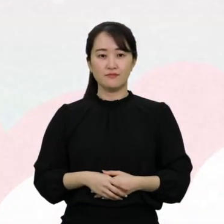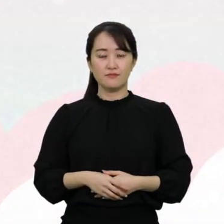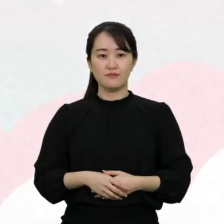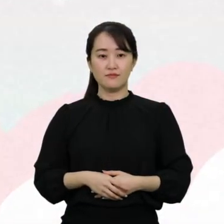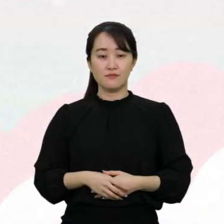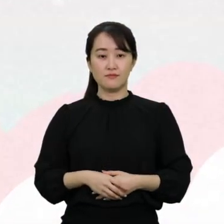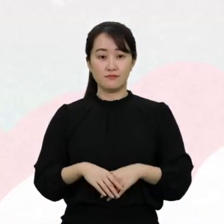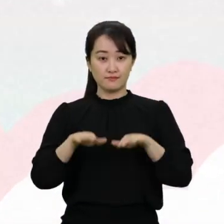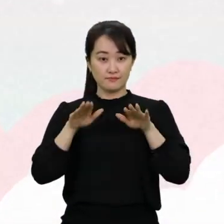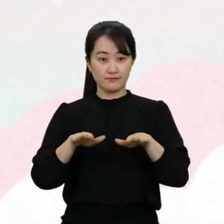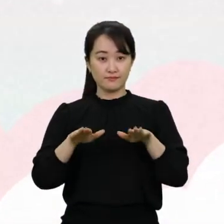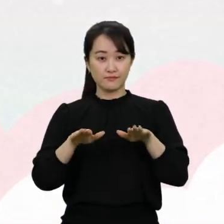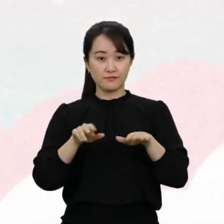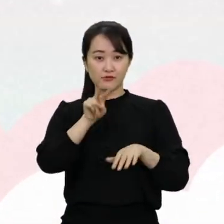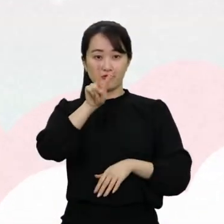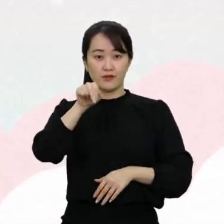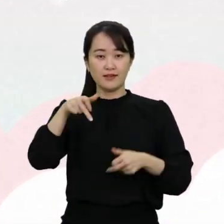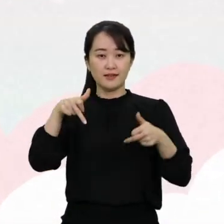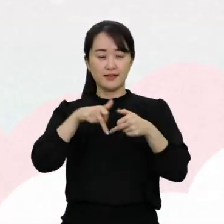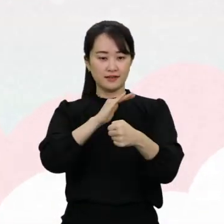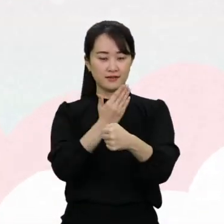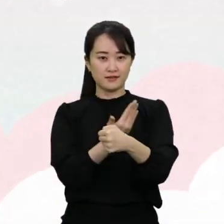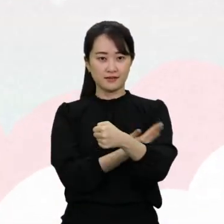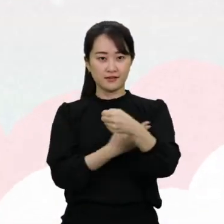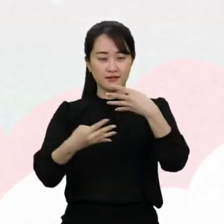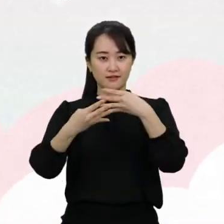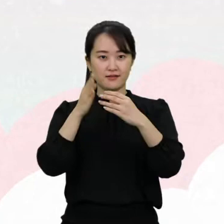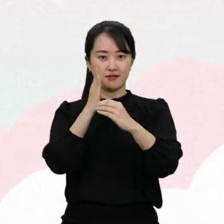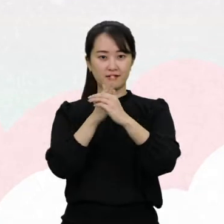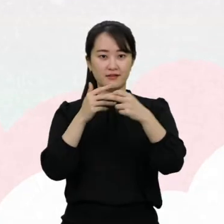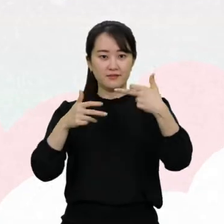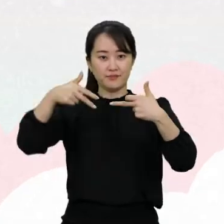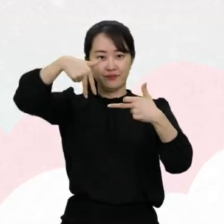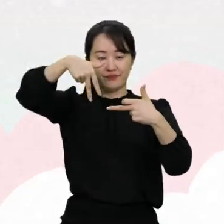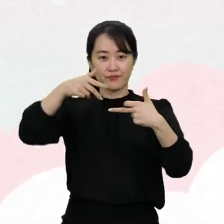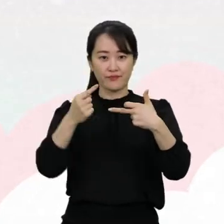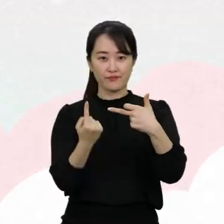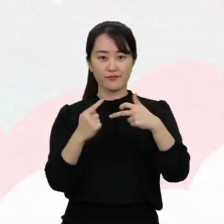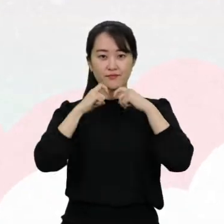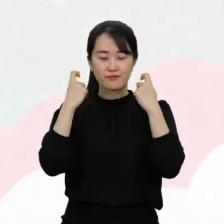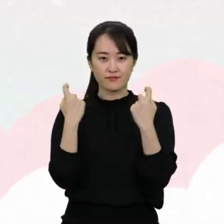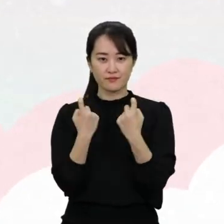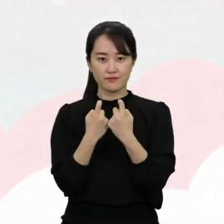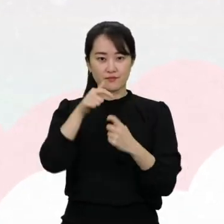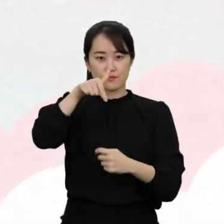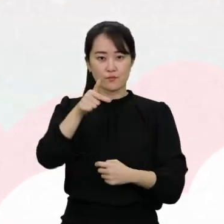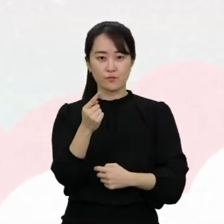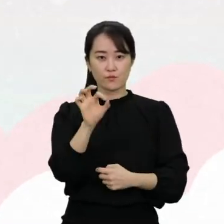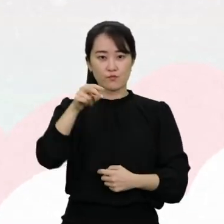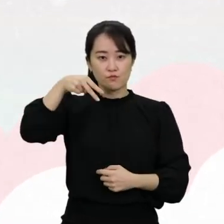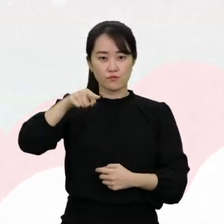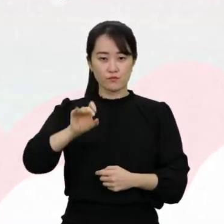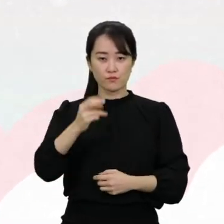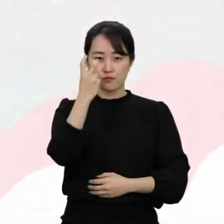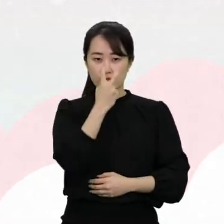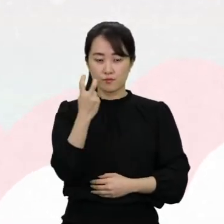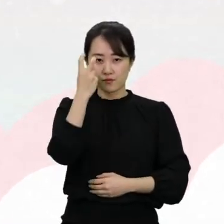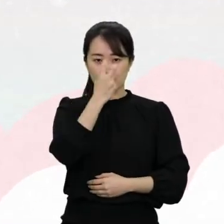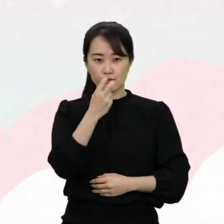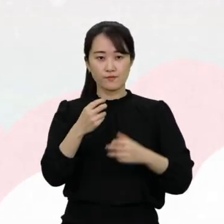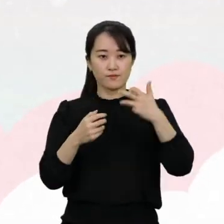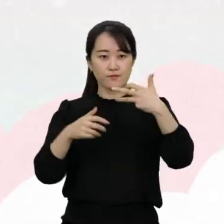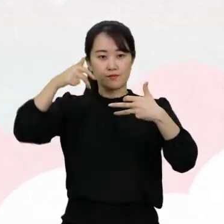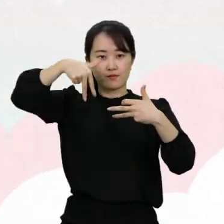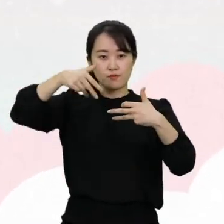이번 시간에는 유엔 장애인 권리 협약 중 제17조 개인의 고유성 보호,